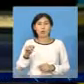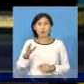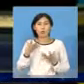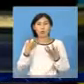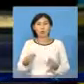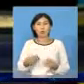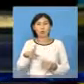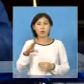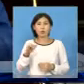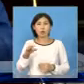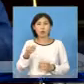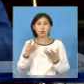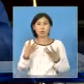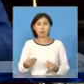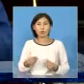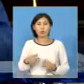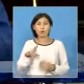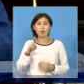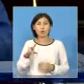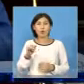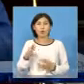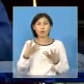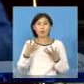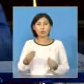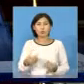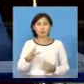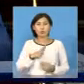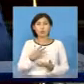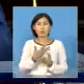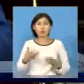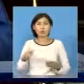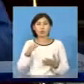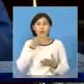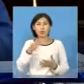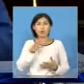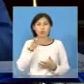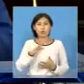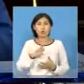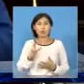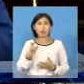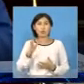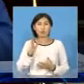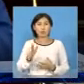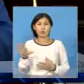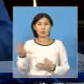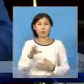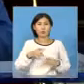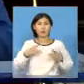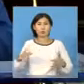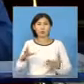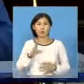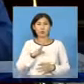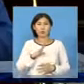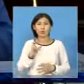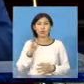немесе Жамбыл Жабаевтың күні, Қасым Аманжоловтың күні деген күндерді қоя беретін болсақ, онда қалай болады? Оның барлығы мерекелей беретін